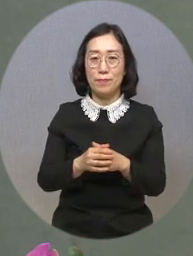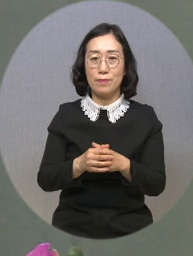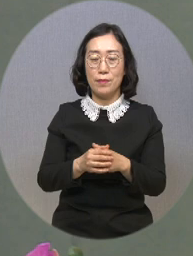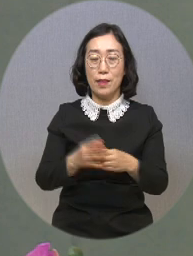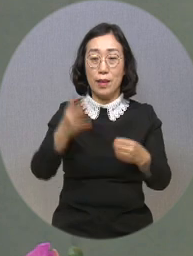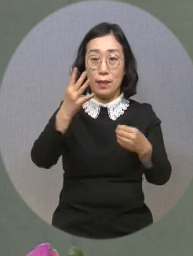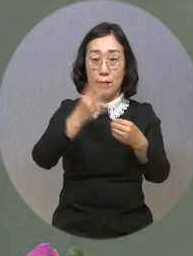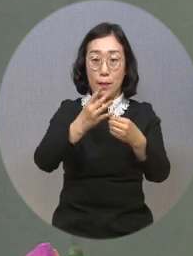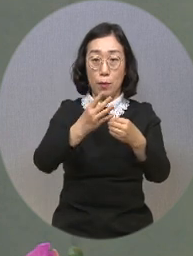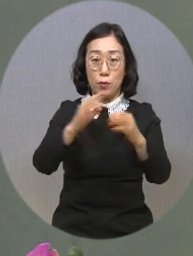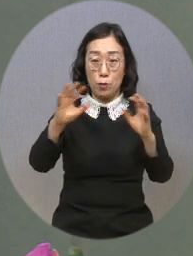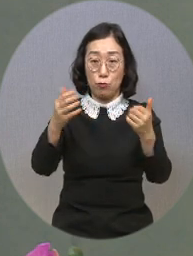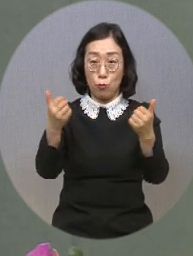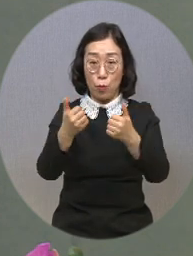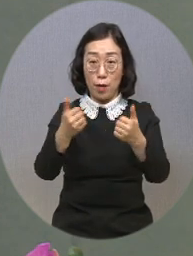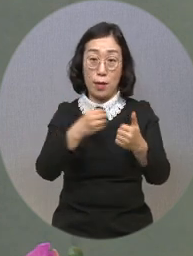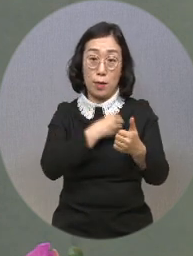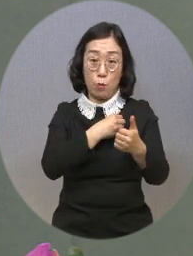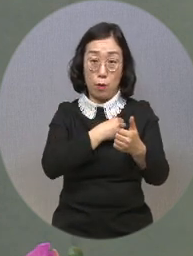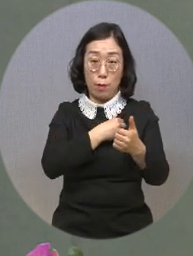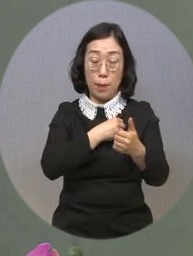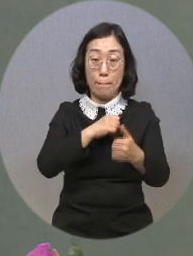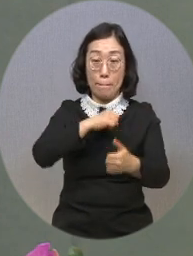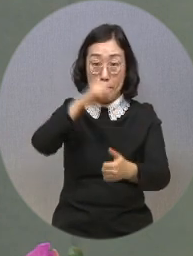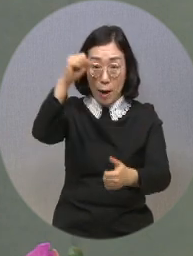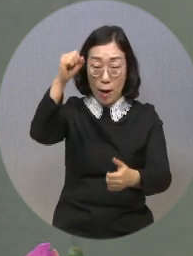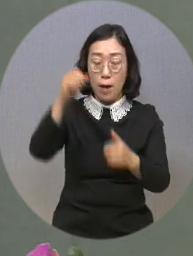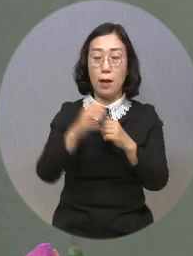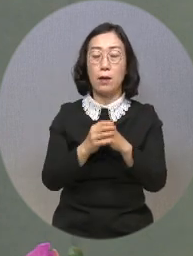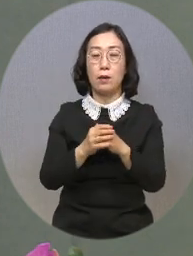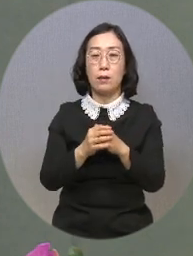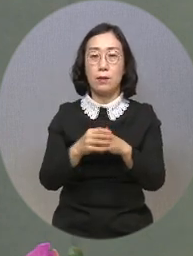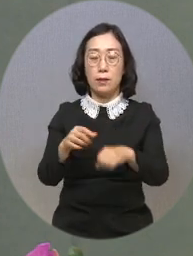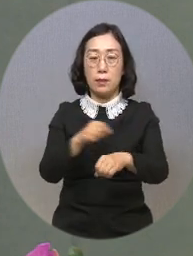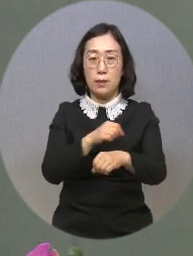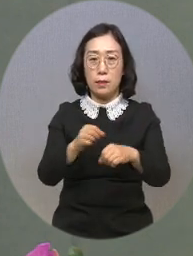4선 국회의원을 지내셨고 특히